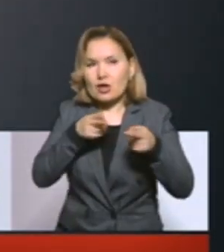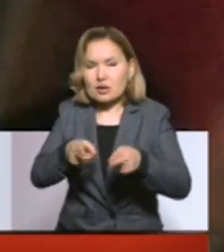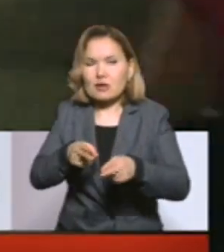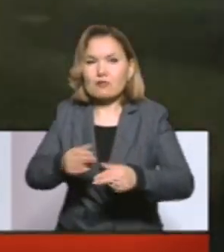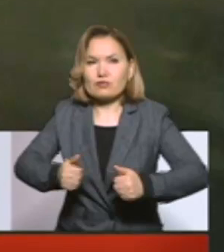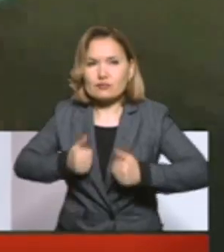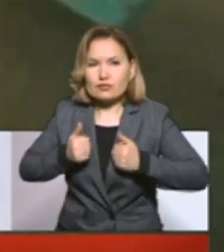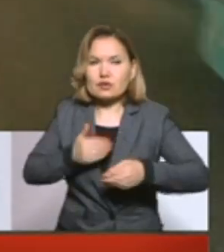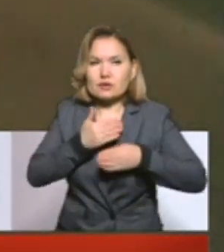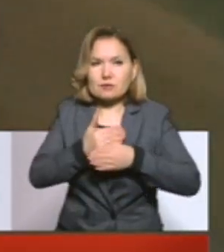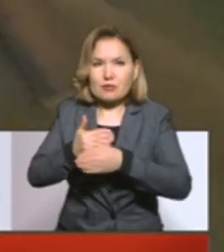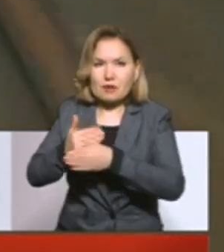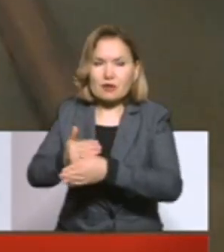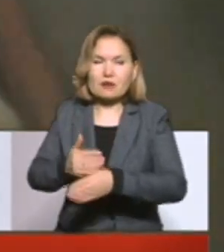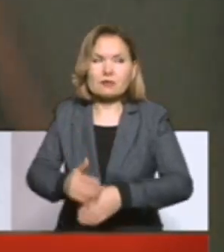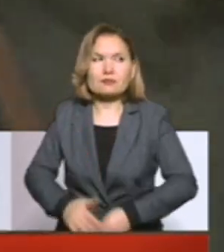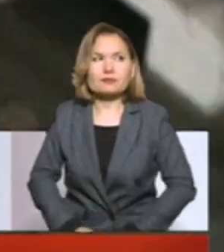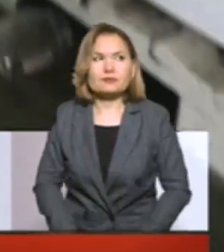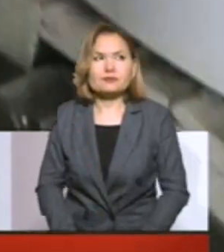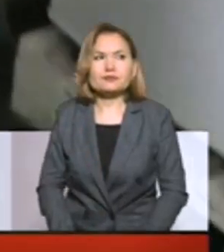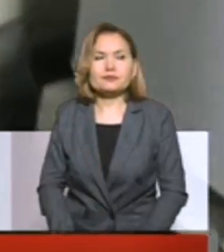жұмылдырылған.